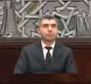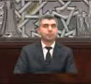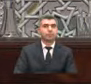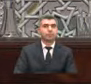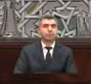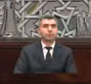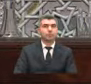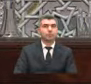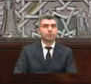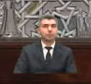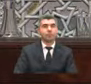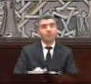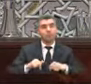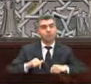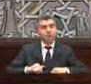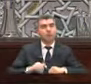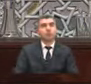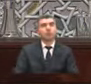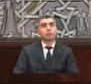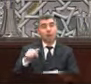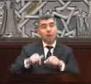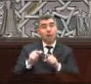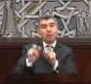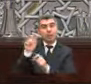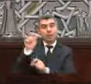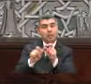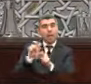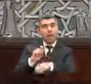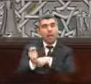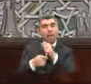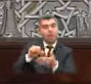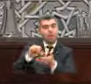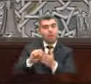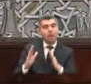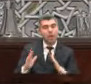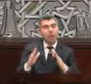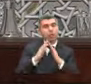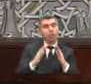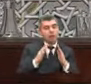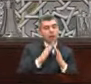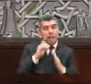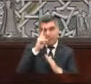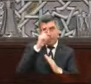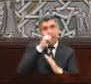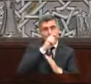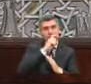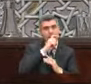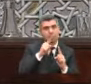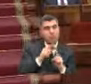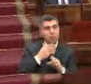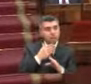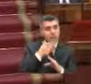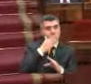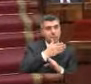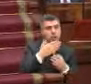شكرا السيد الوزير. الناس في العالم القروي خصوصا والمناطق الجبلية يجدون صعوبة كبيرة في الحصول على